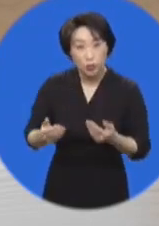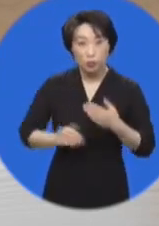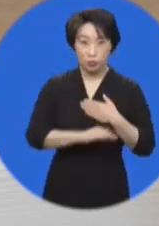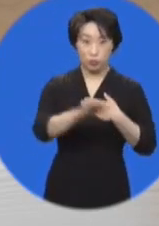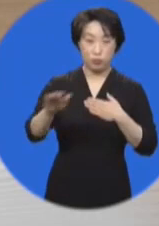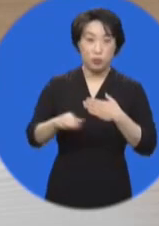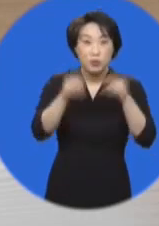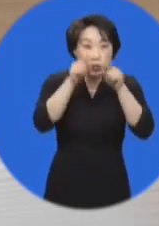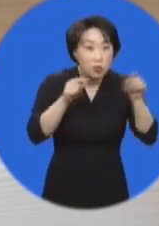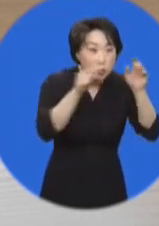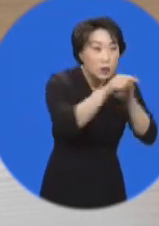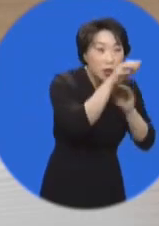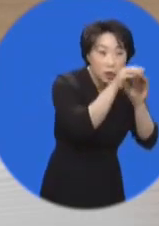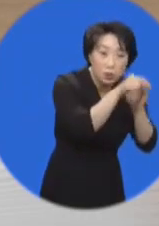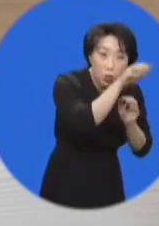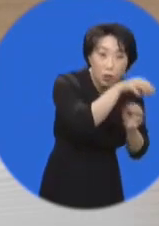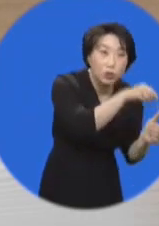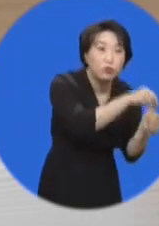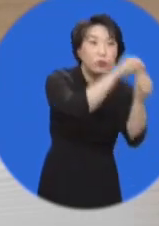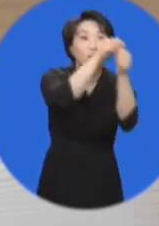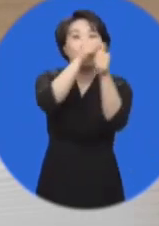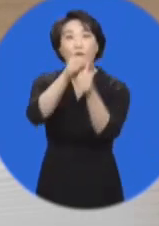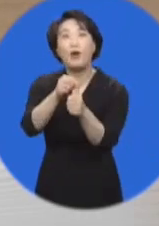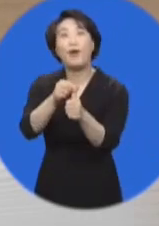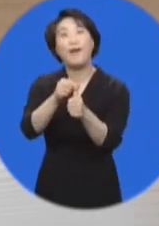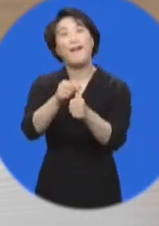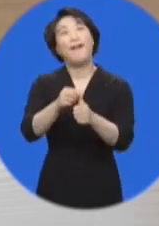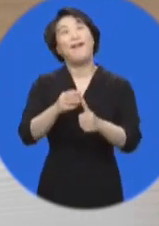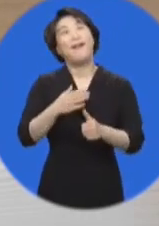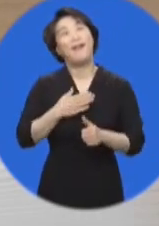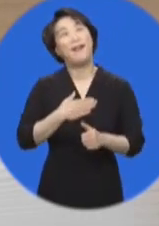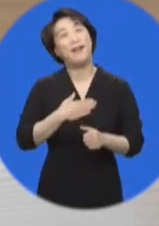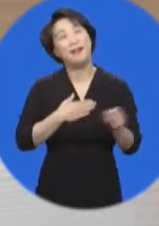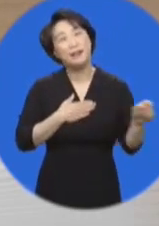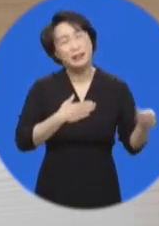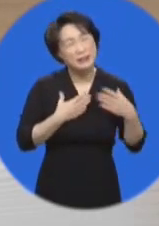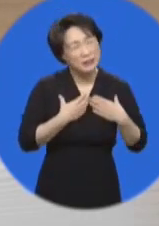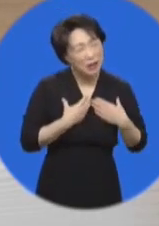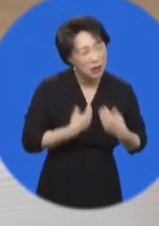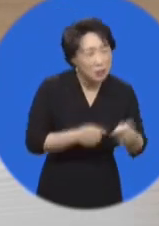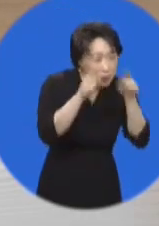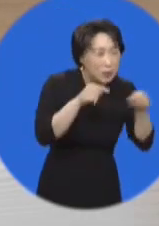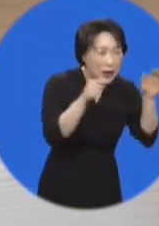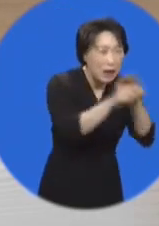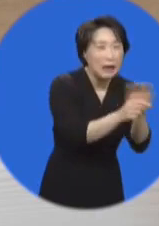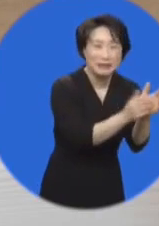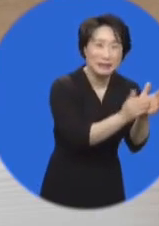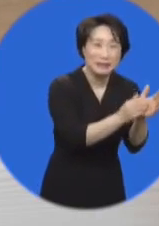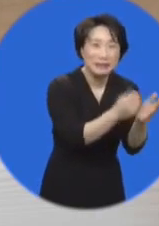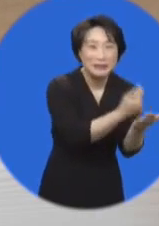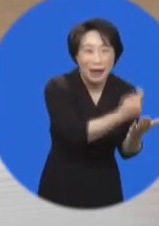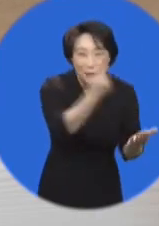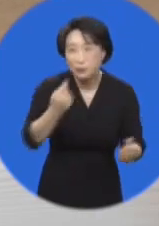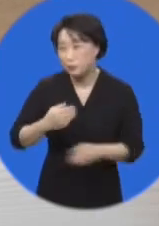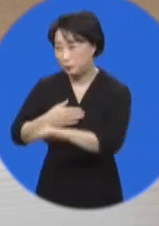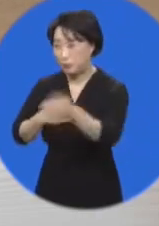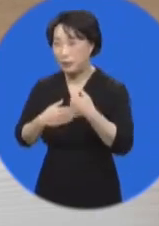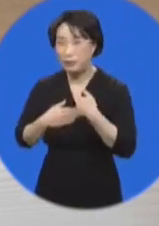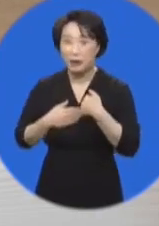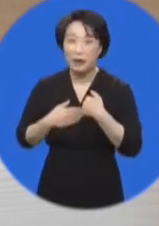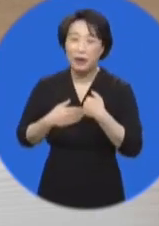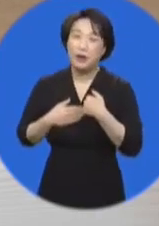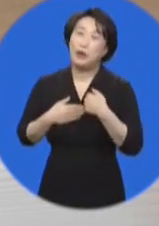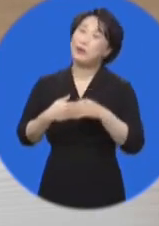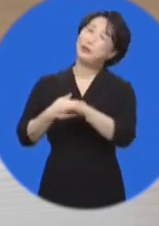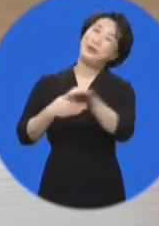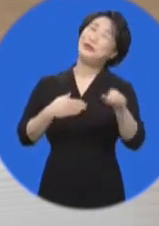우리를 지옥에서 구원한 거 절망적인 지옥에서 벗어나는 우리에게는 참